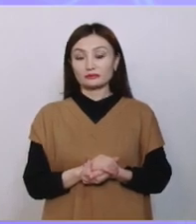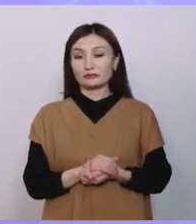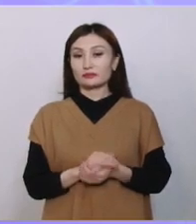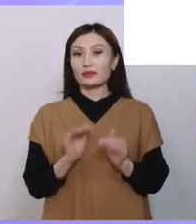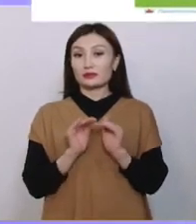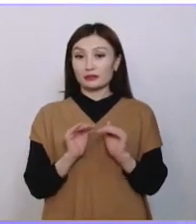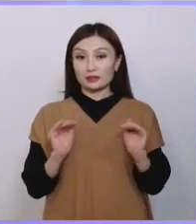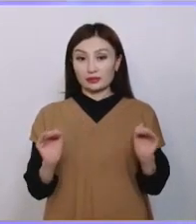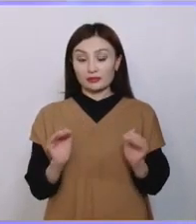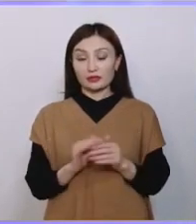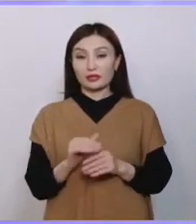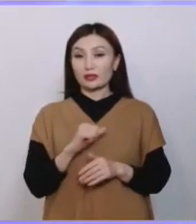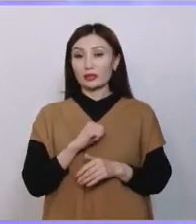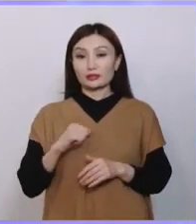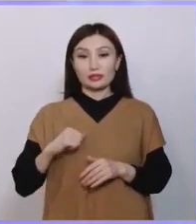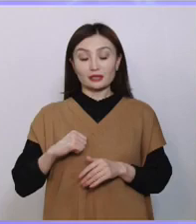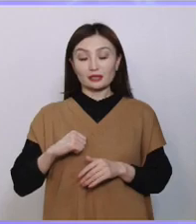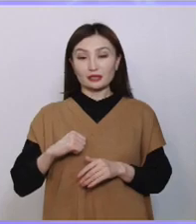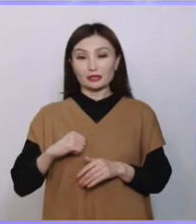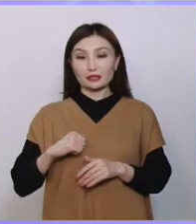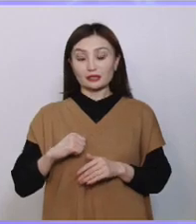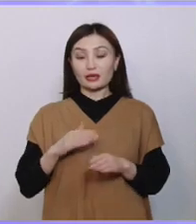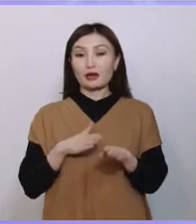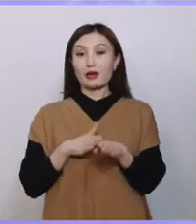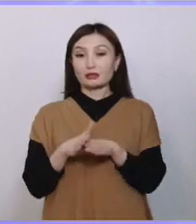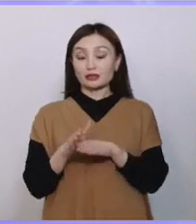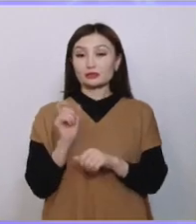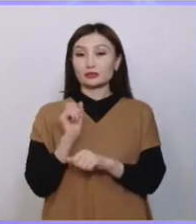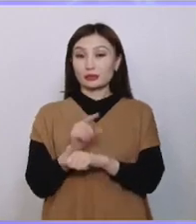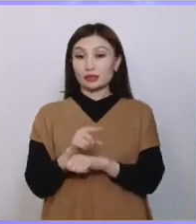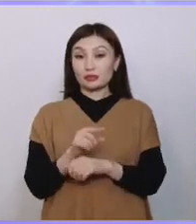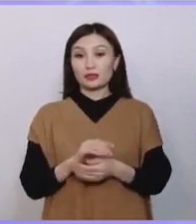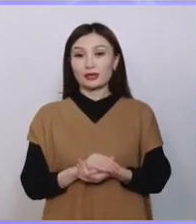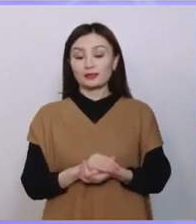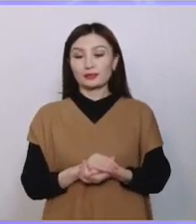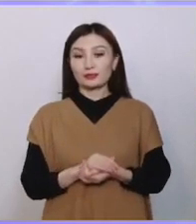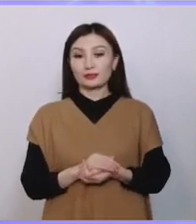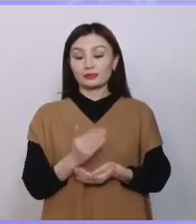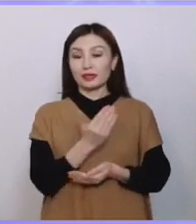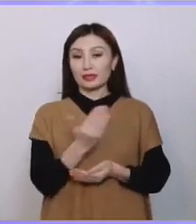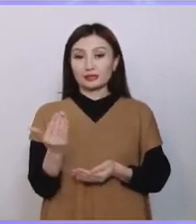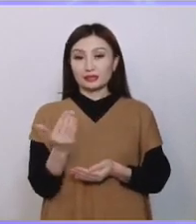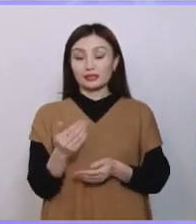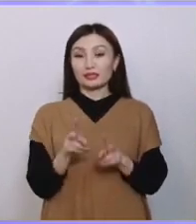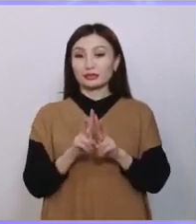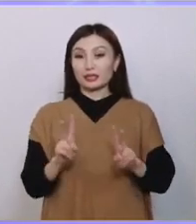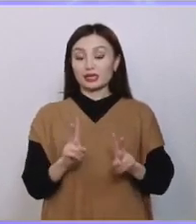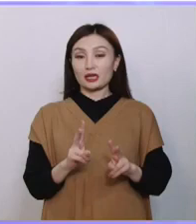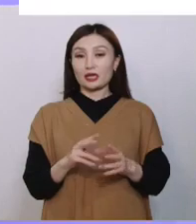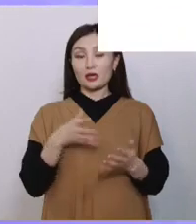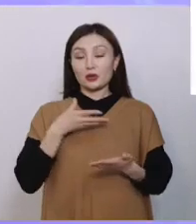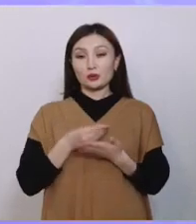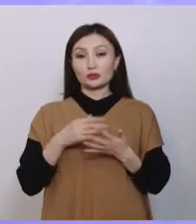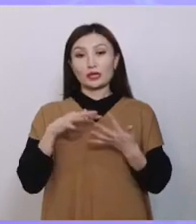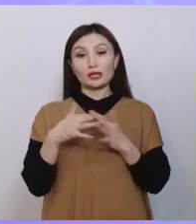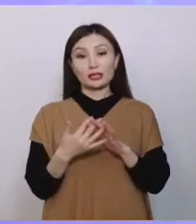Емесе балдар, өз алдың арча атқару үшін тапшырма. Силерда, өз айлың